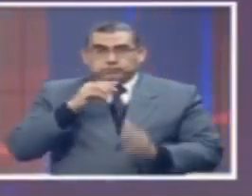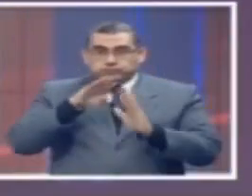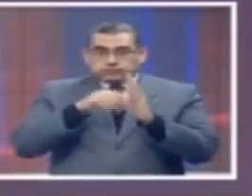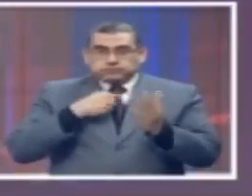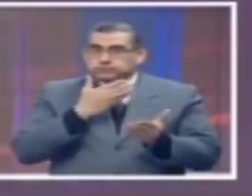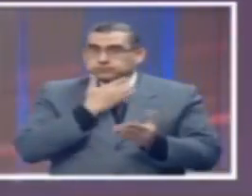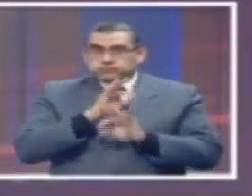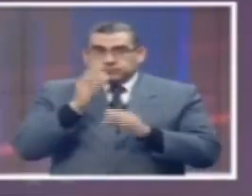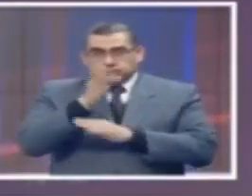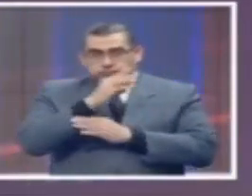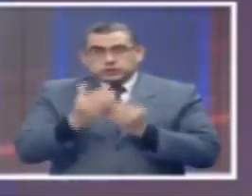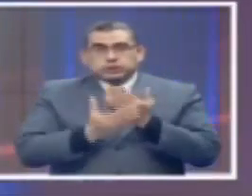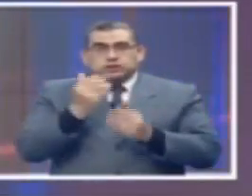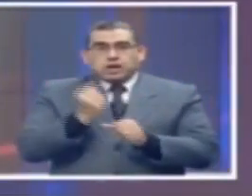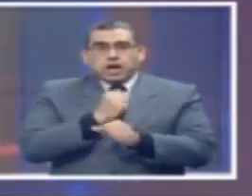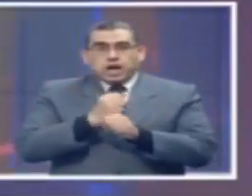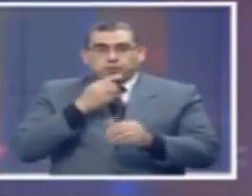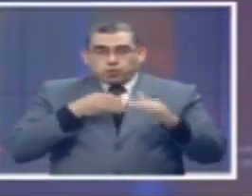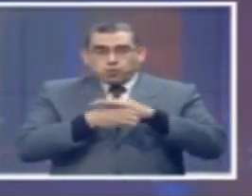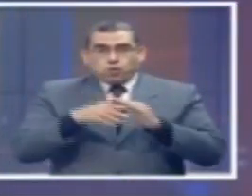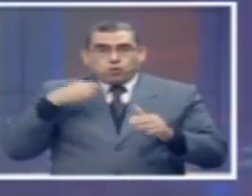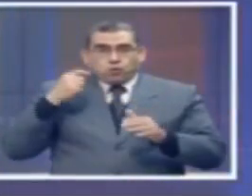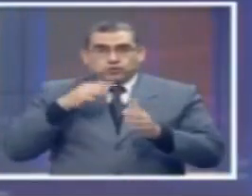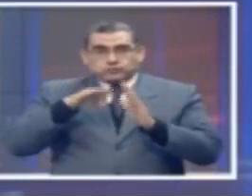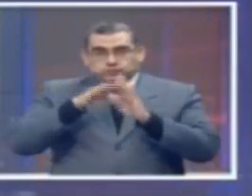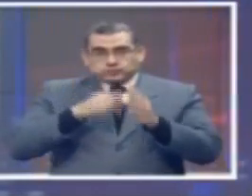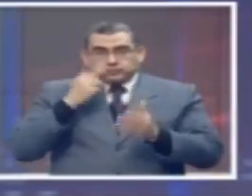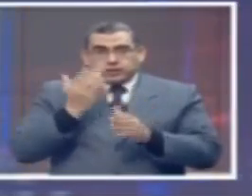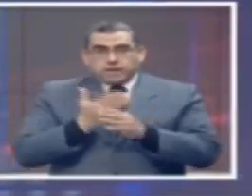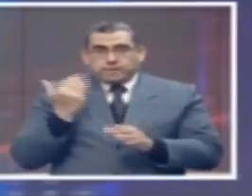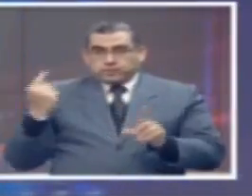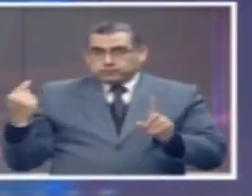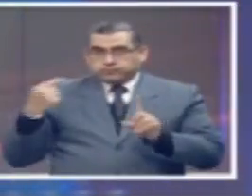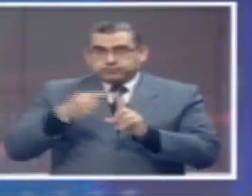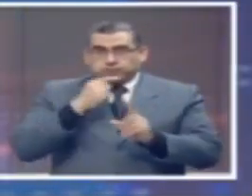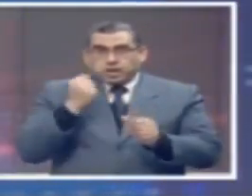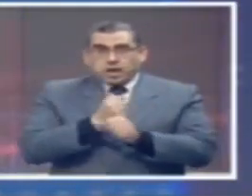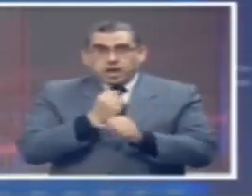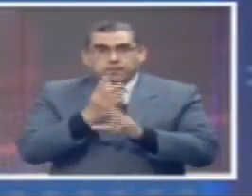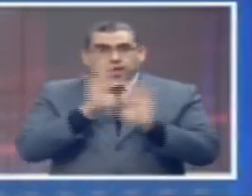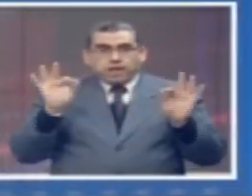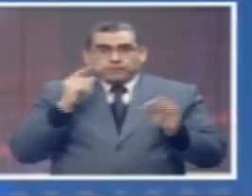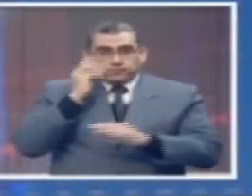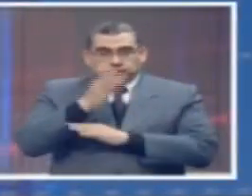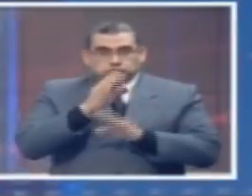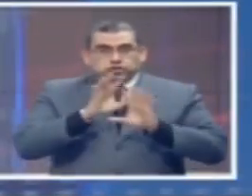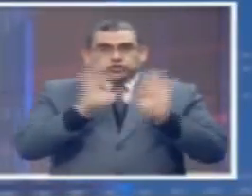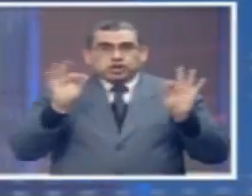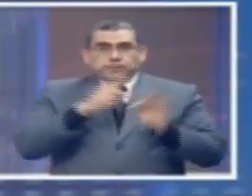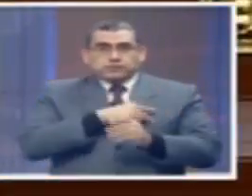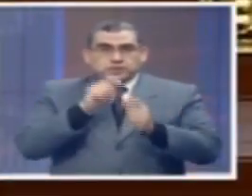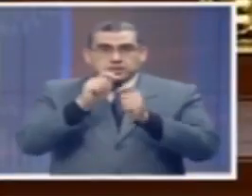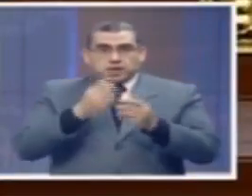تبنى استراتيجية جديدة داخل الوزارة خلال المرحلة الماضية، وهي العمل على تنفيذ خطة شاملة